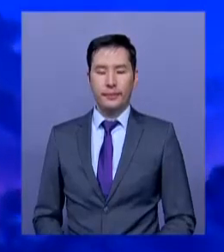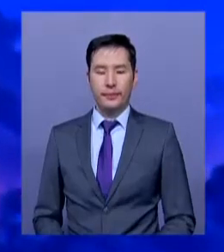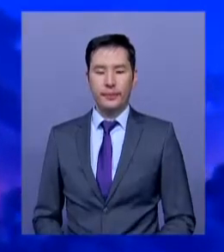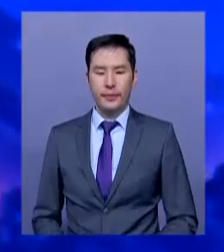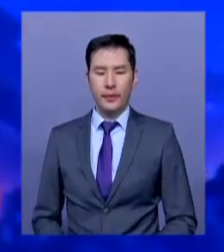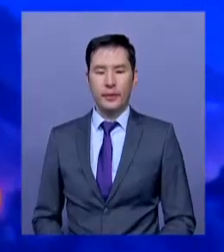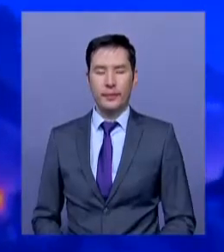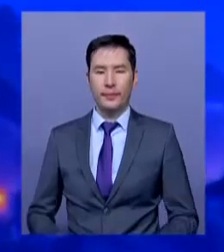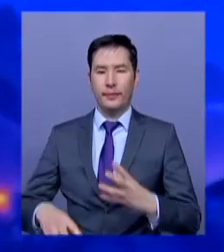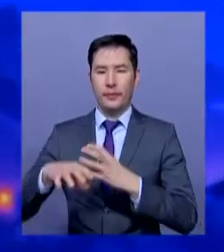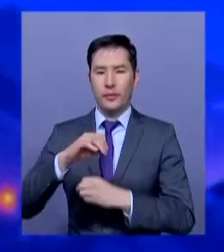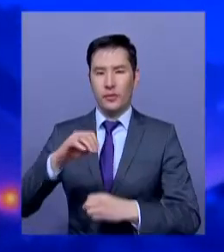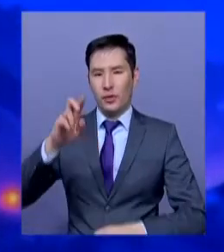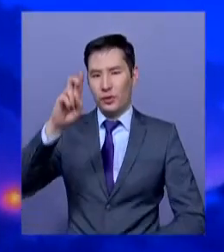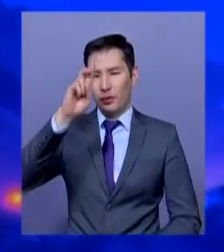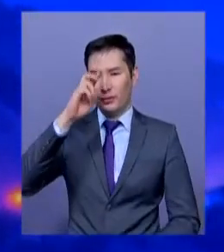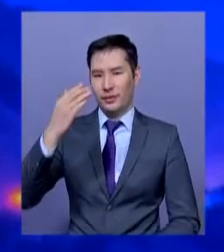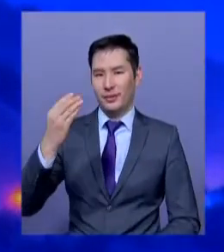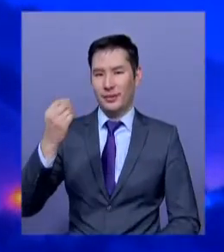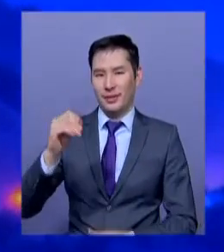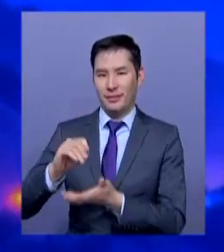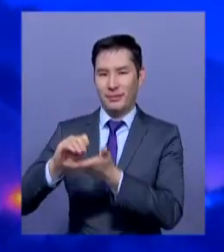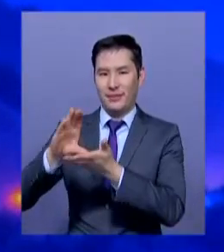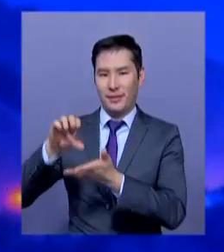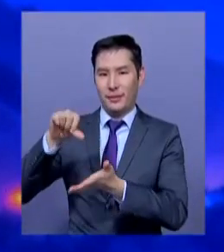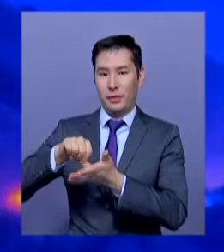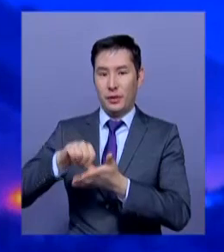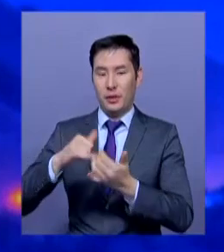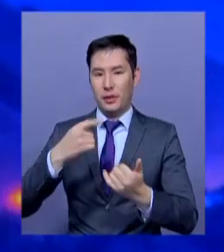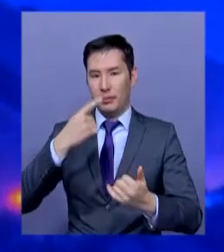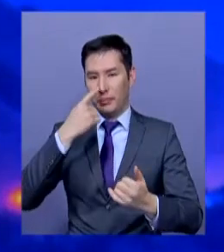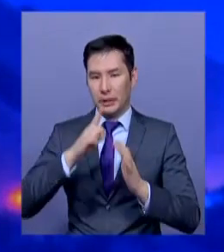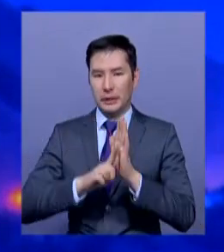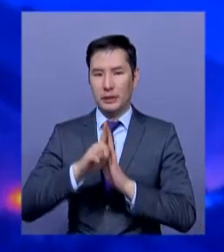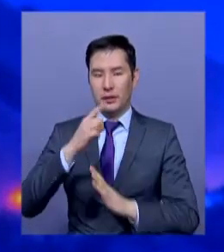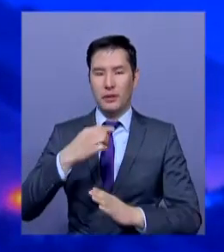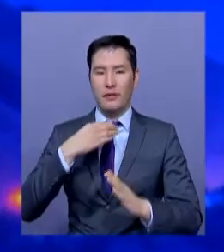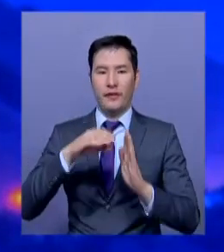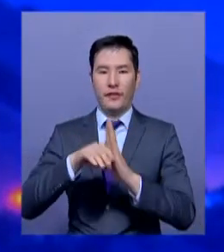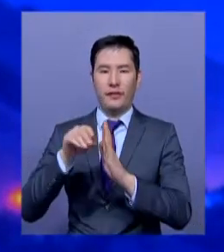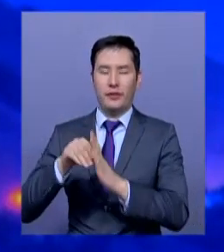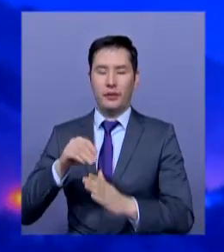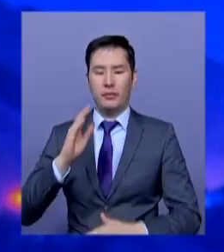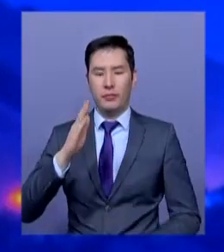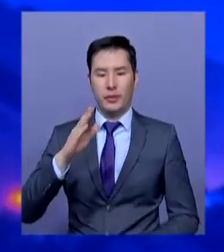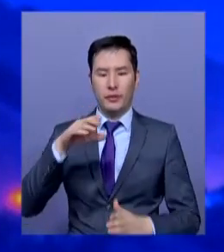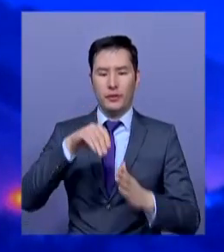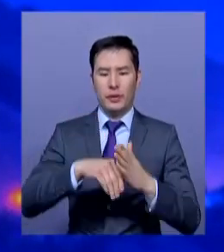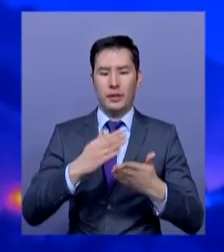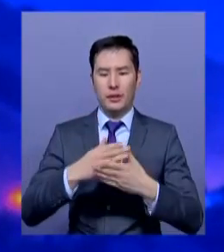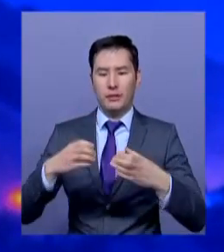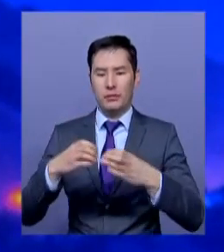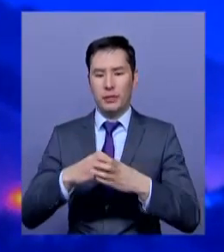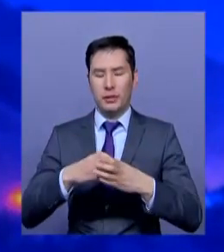көңілінен шыққан бюджетке қатысу жобасында жақында дауыс беру басталады. Қазір түрлі сала мамандарынан құралған сарапшылар тобы келіп